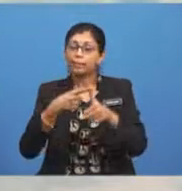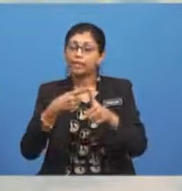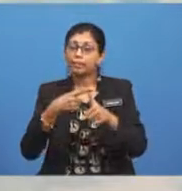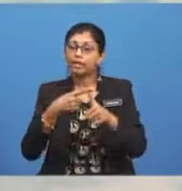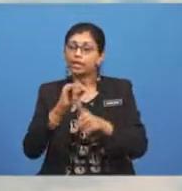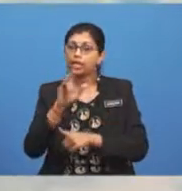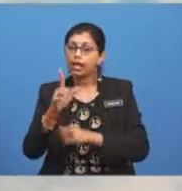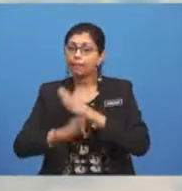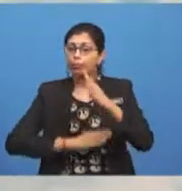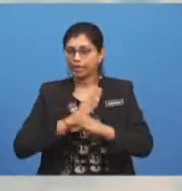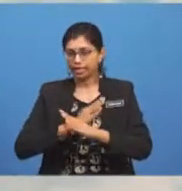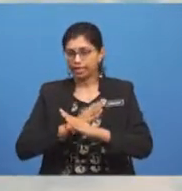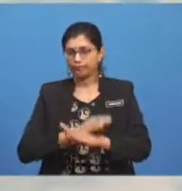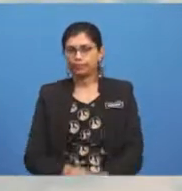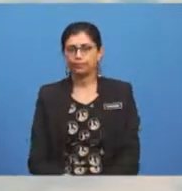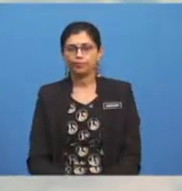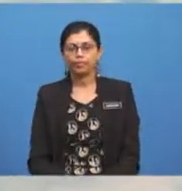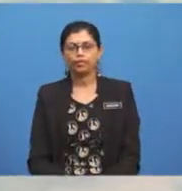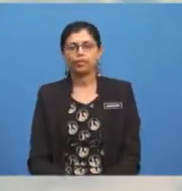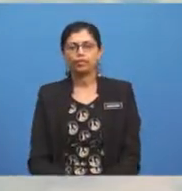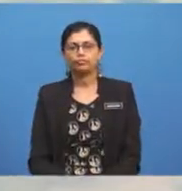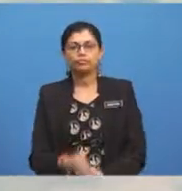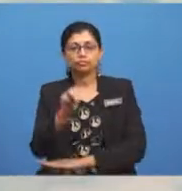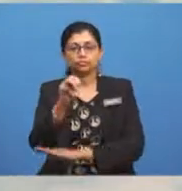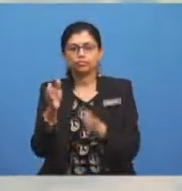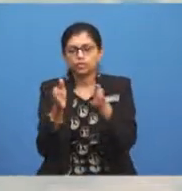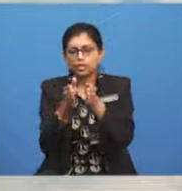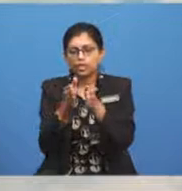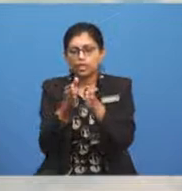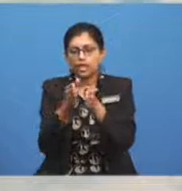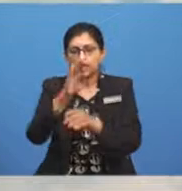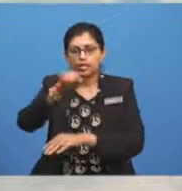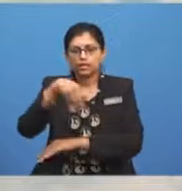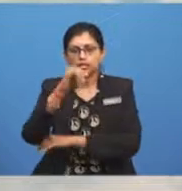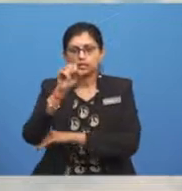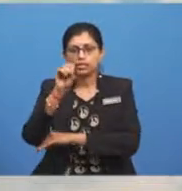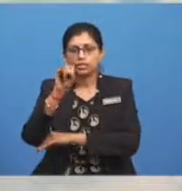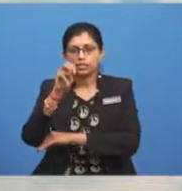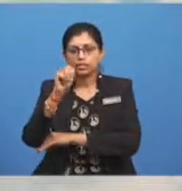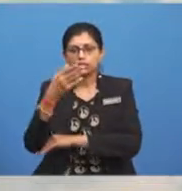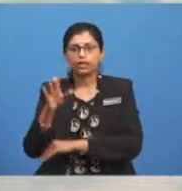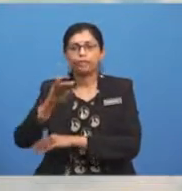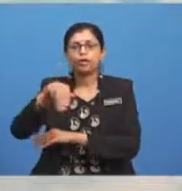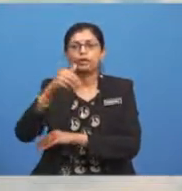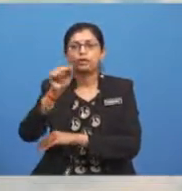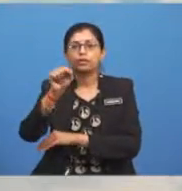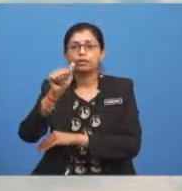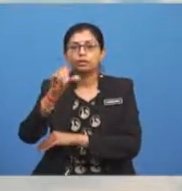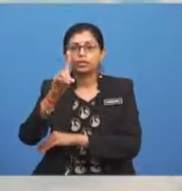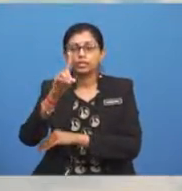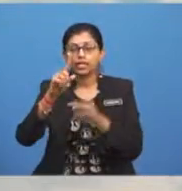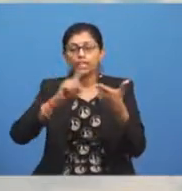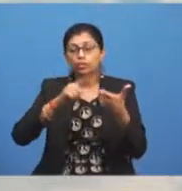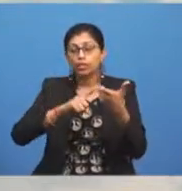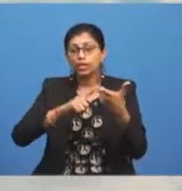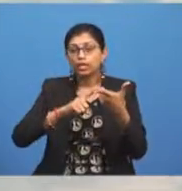jisim bumi. Dan M kecil pula adalah jisim jasad yang kedua, iaitu